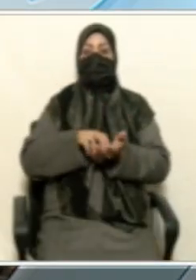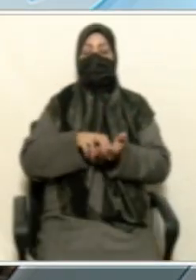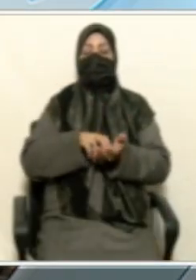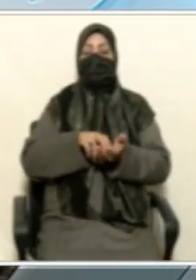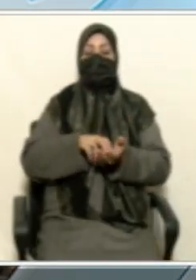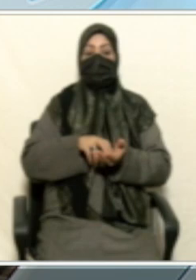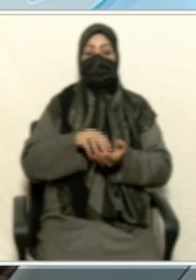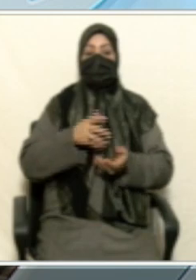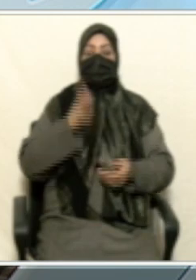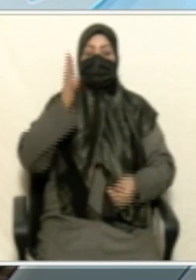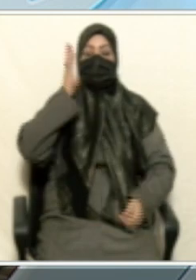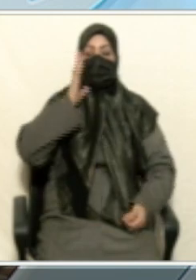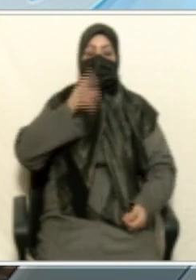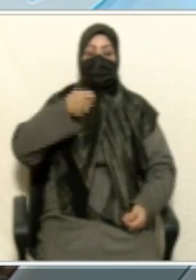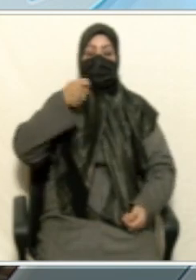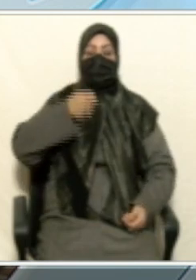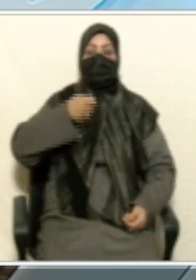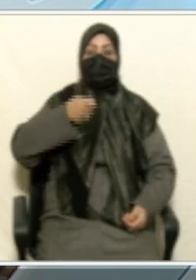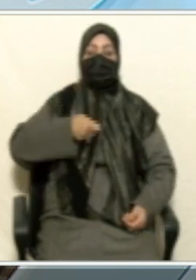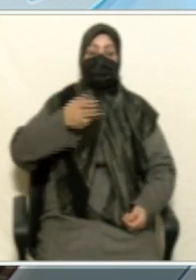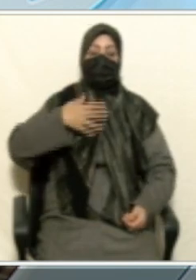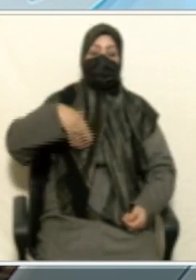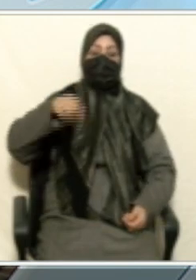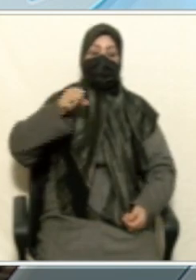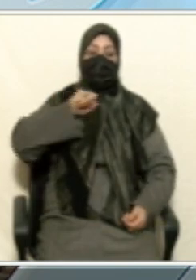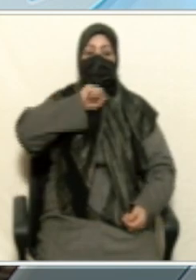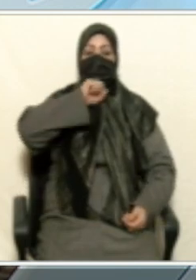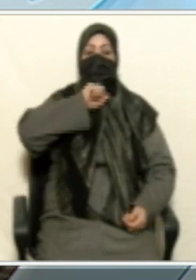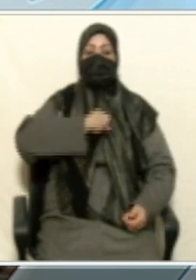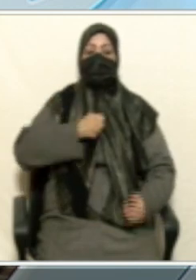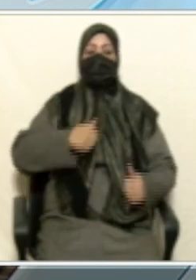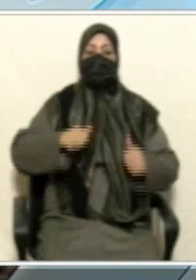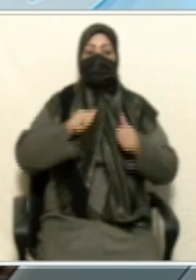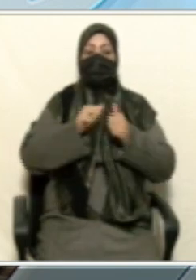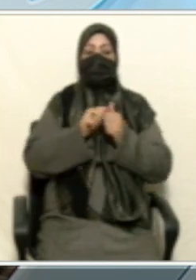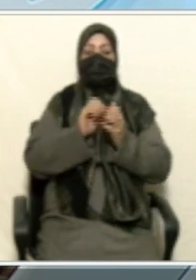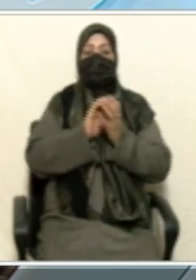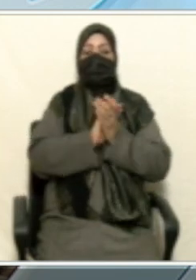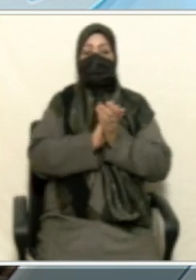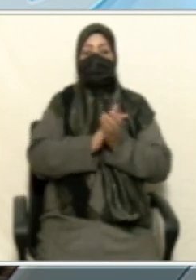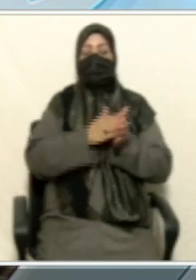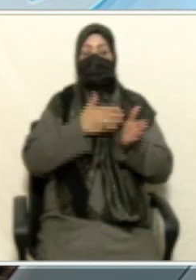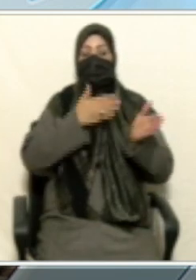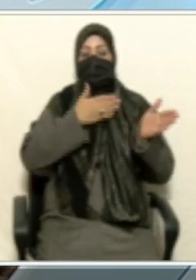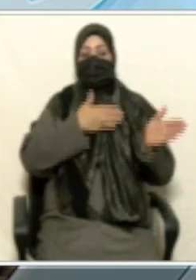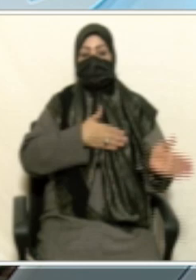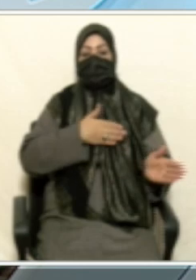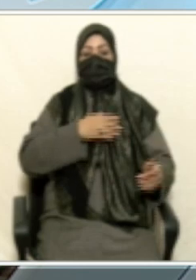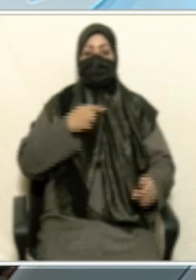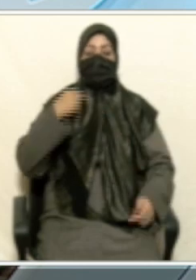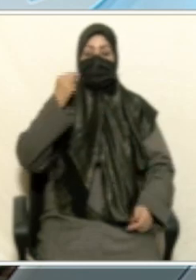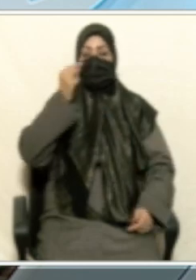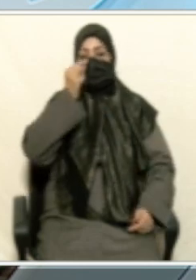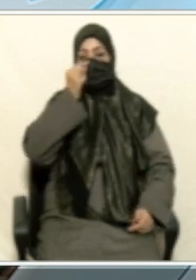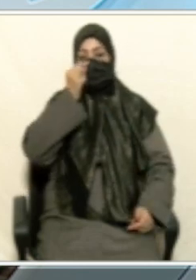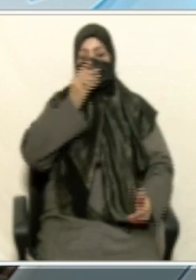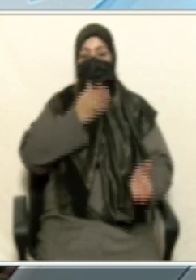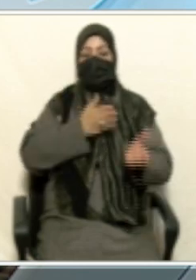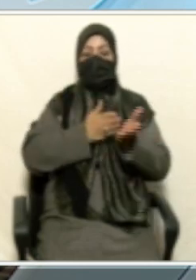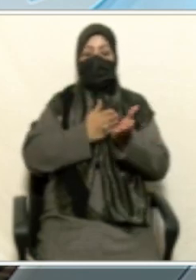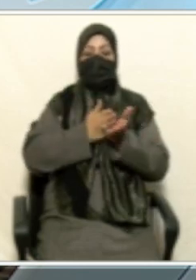المرسلين محمد بن عبد الله وعلى آله وأصحابه ومن تمسك بهديهم وسار على طريقهم إلى يوم الدين، ثم أما